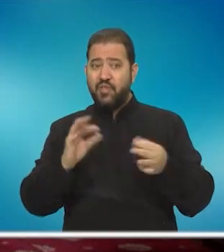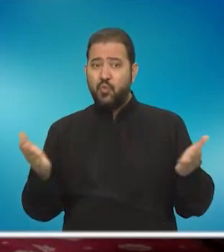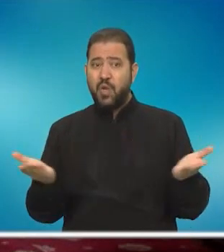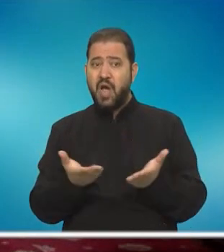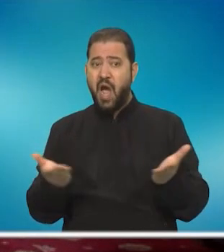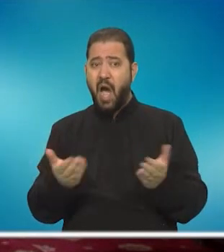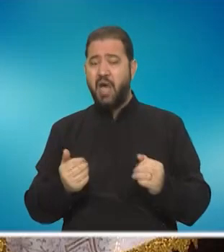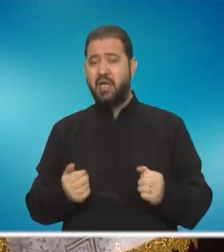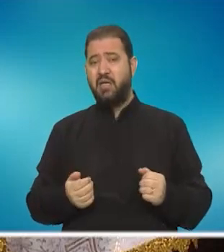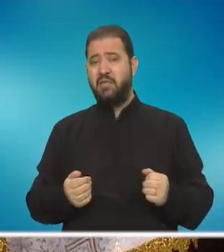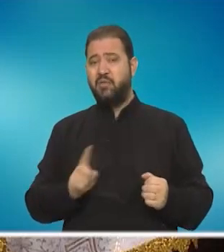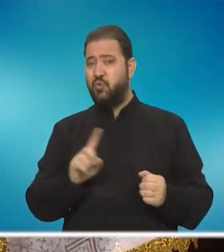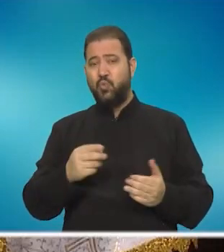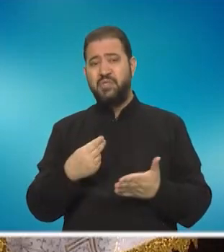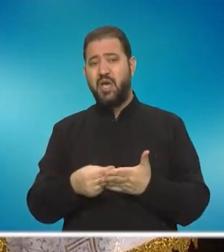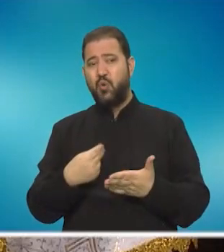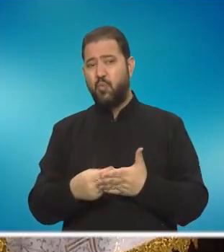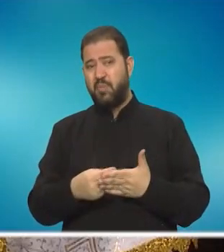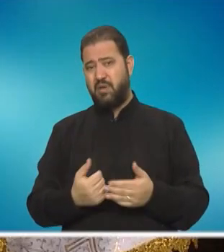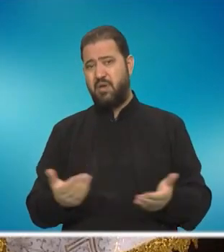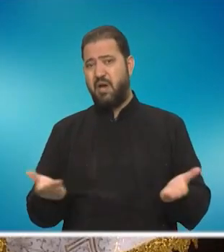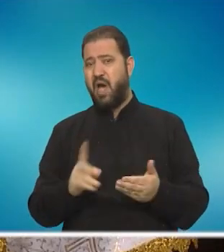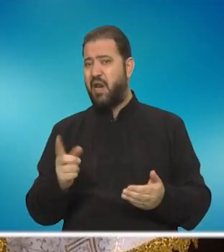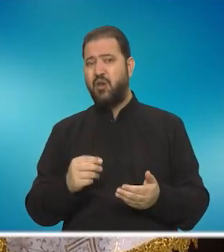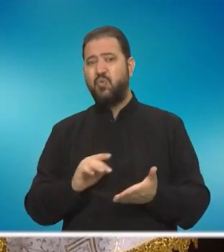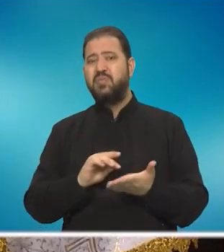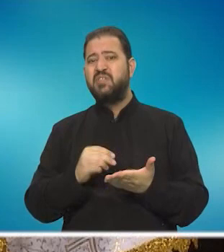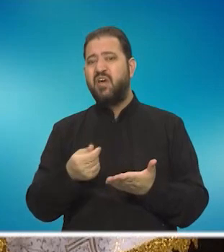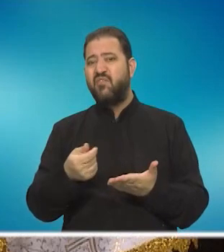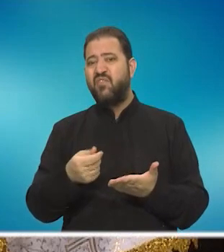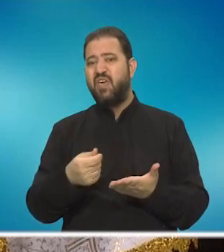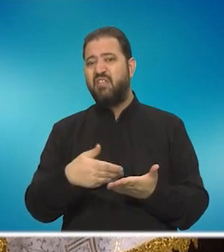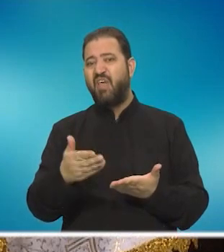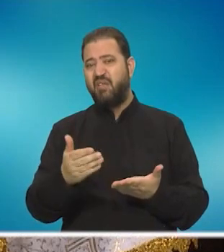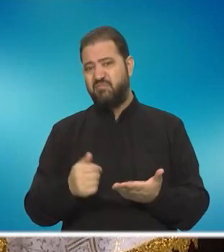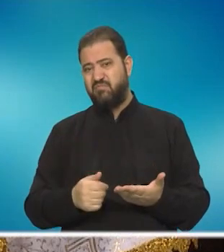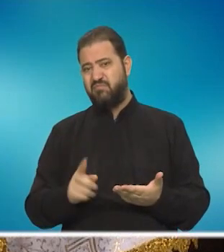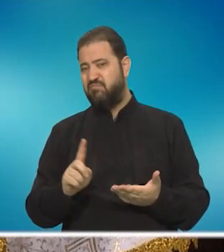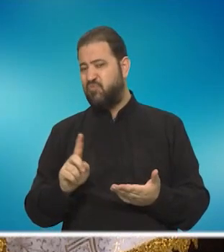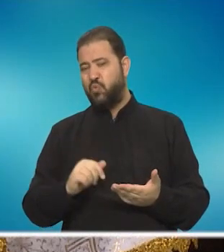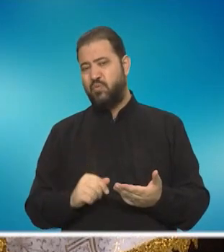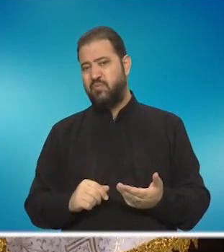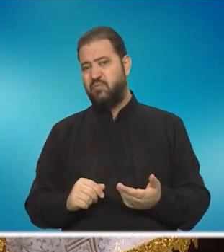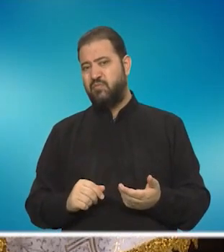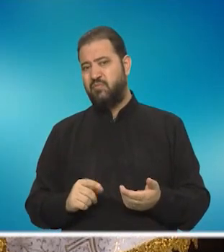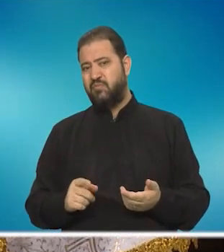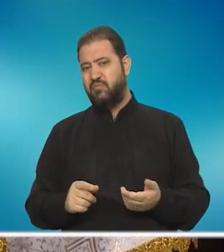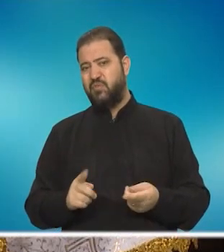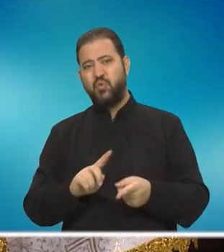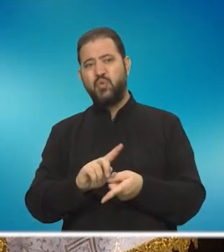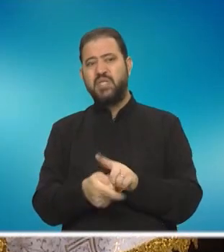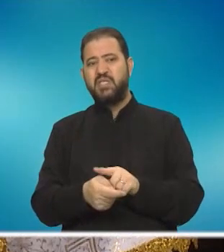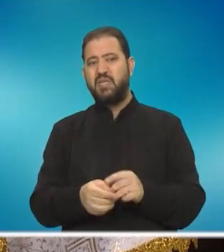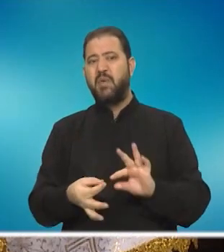care nu se cumpără, care nu se vinde, care nu se trafichează. Este vorba